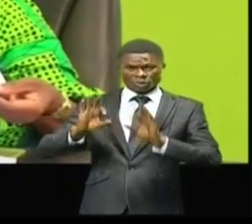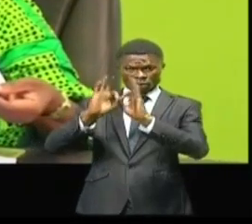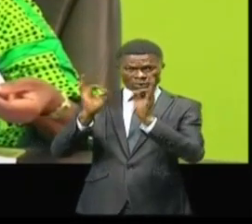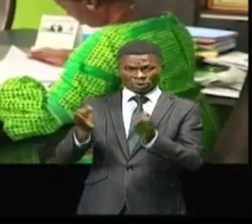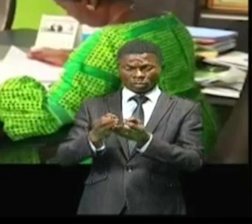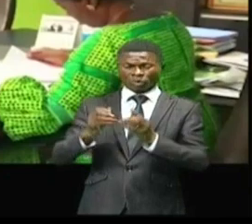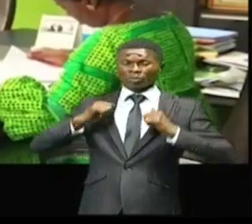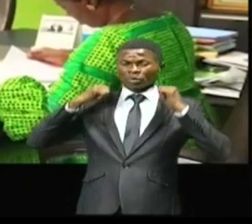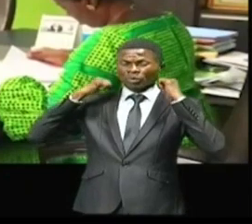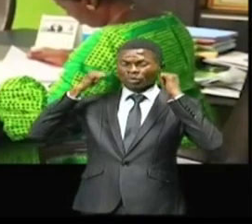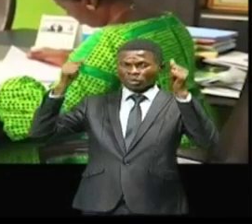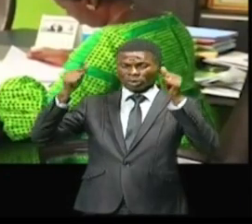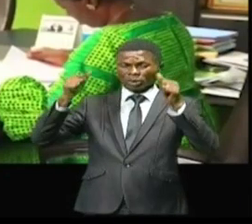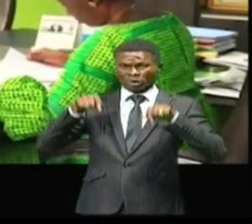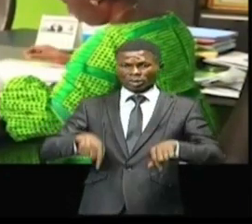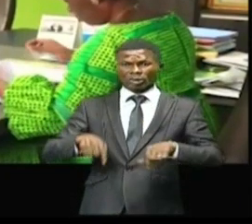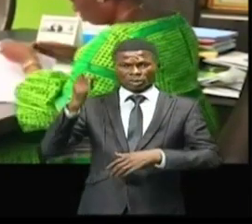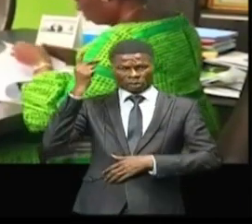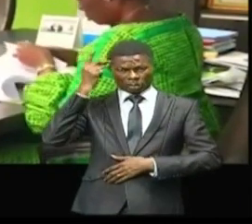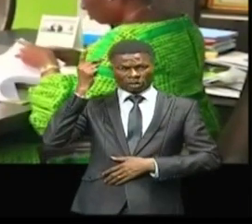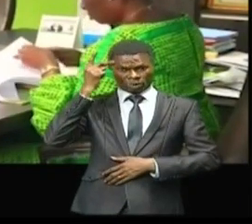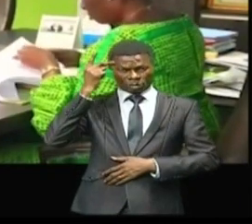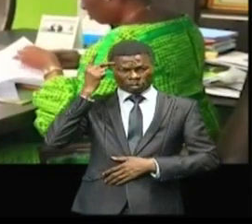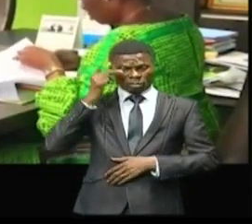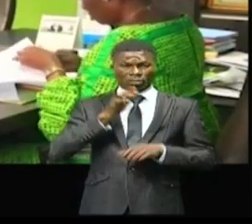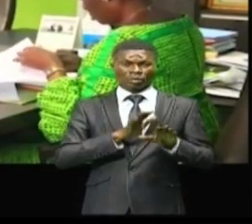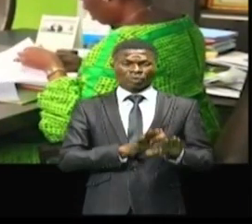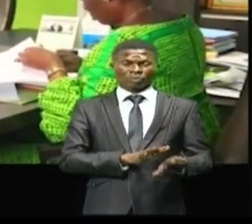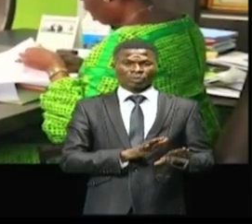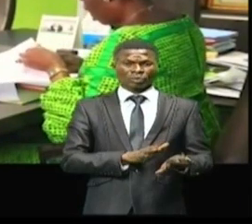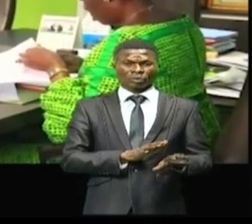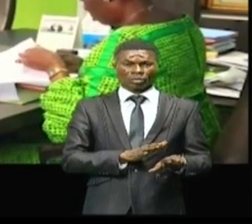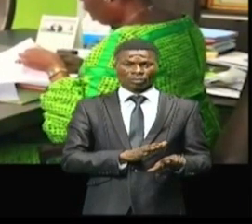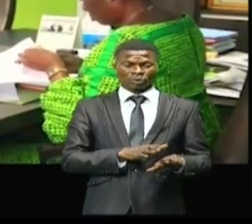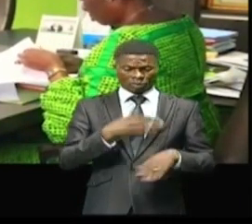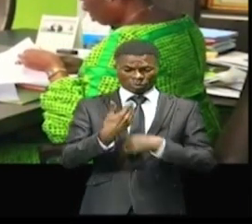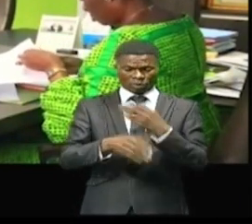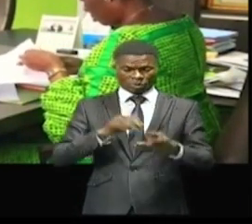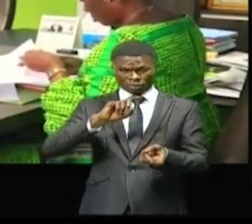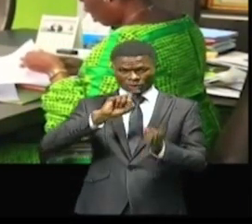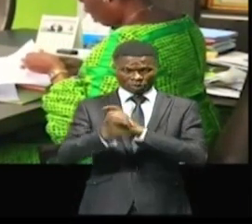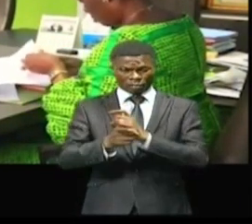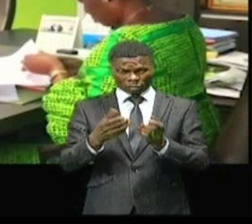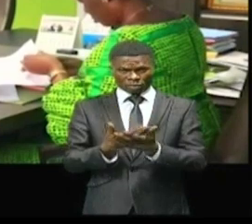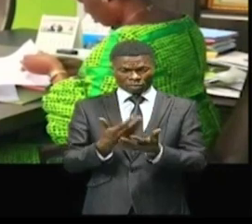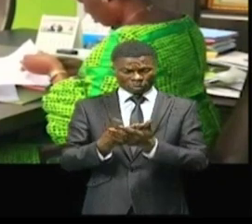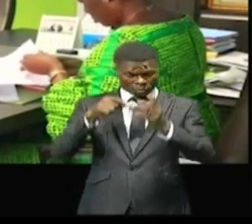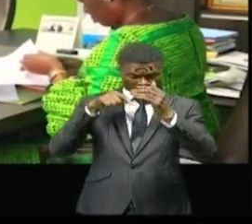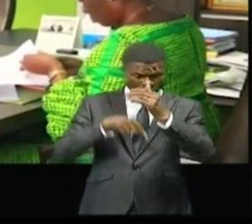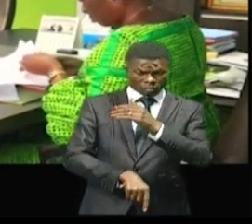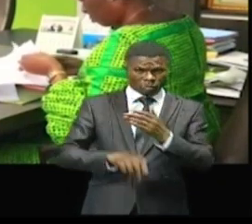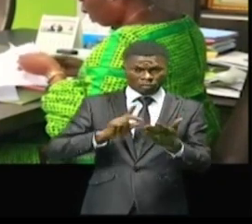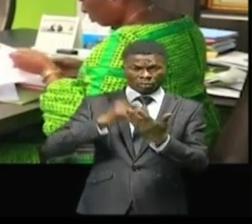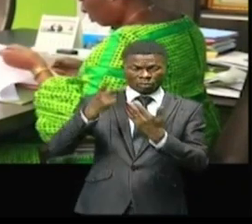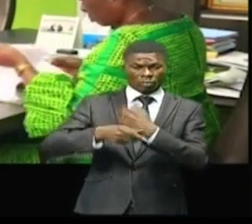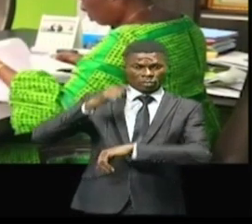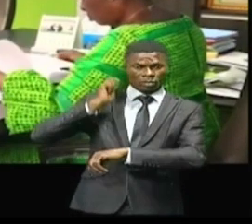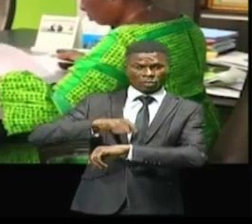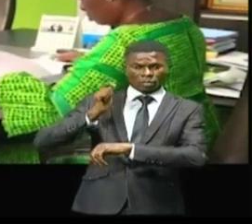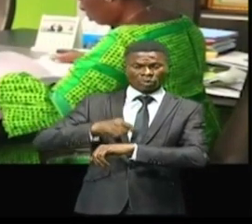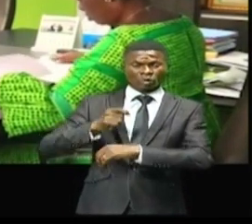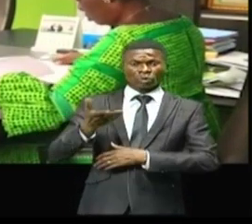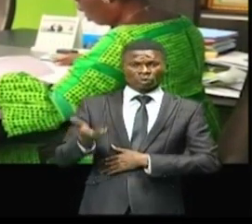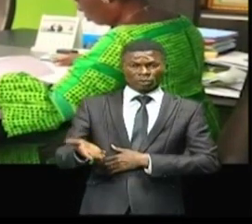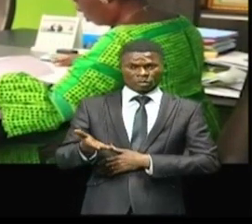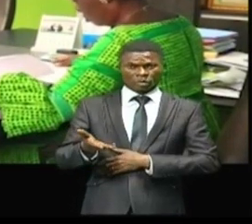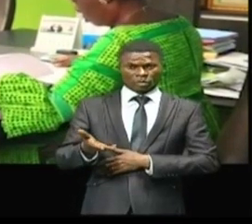délinquance à Kinshasa en attendant d'apprendre et des réformes plus profondes sur les plans juridiques et judiciaires